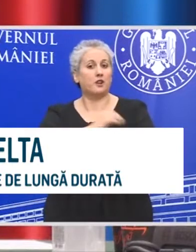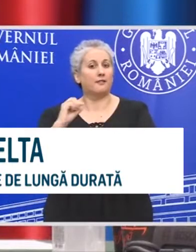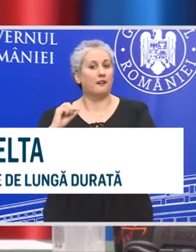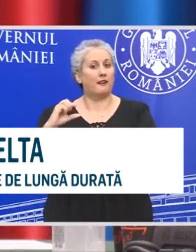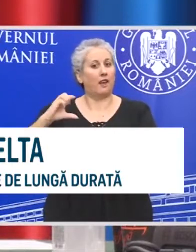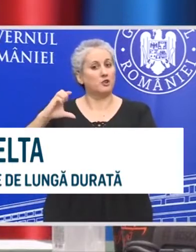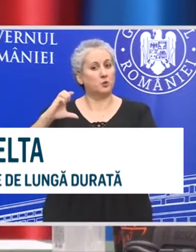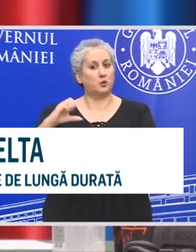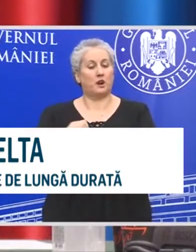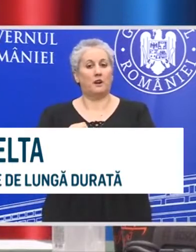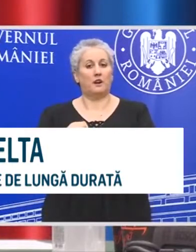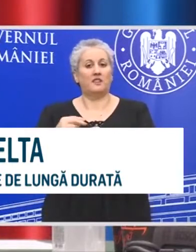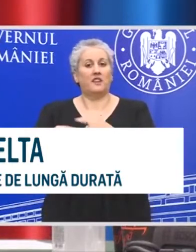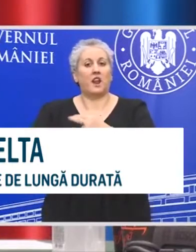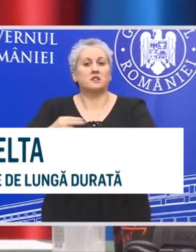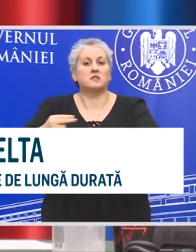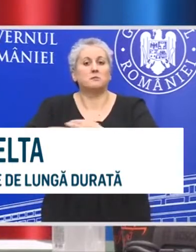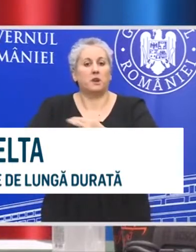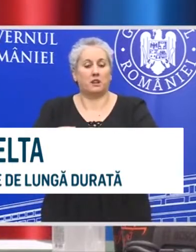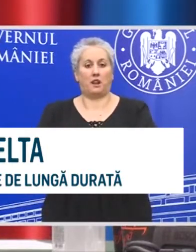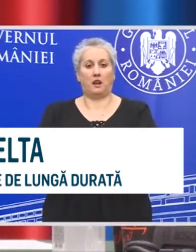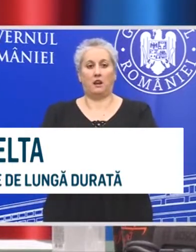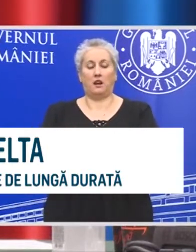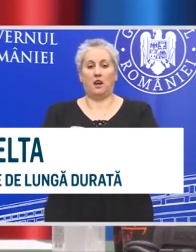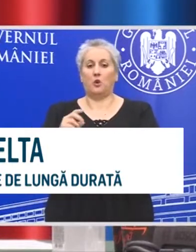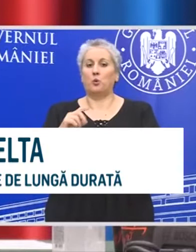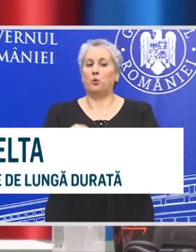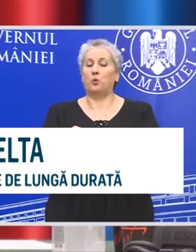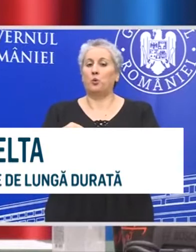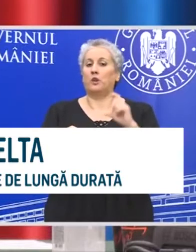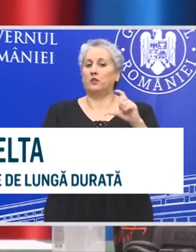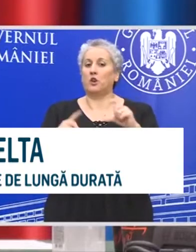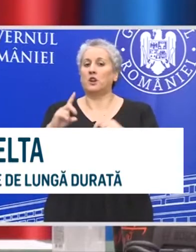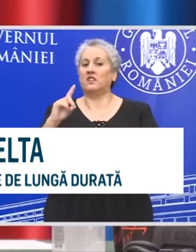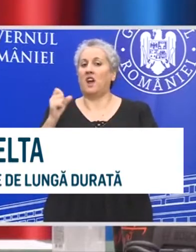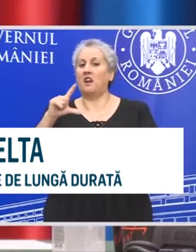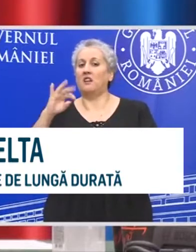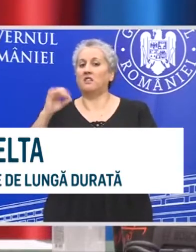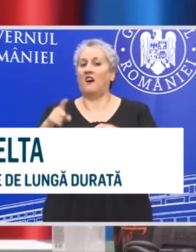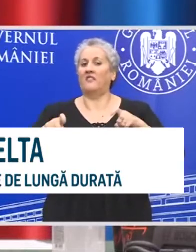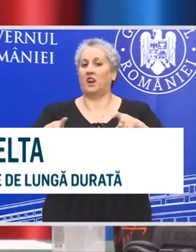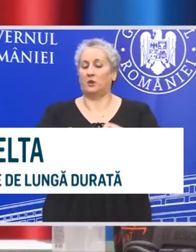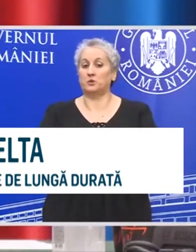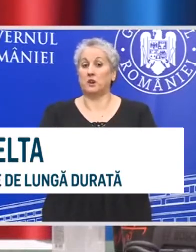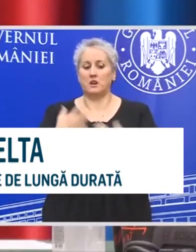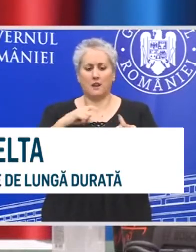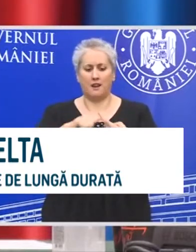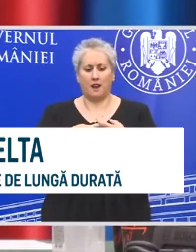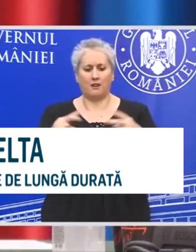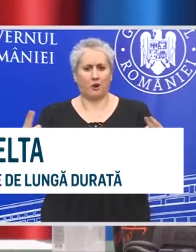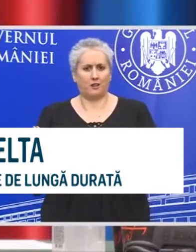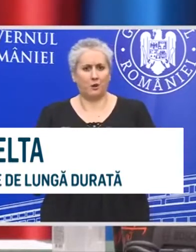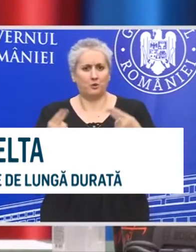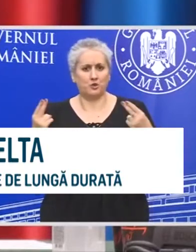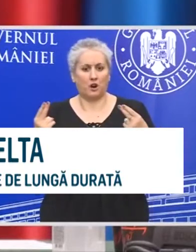de transmitere a infecției cu varianta Delta ca urmare a faptului ca se leaga foarte usor